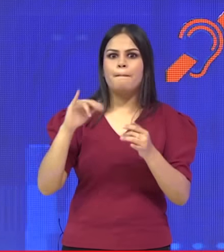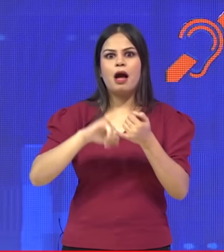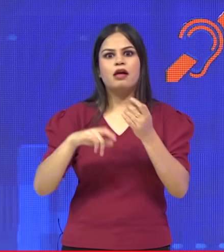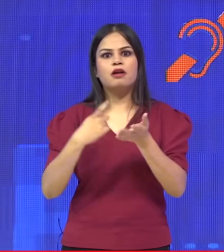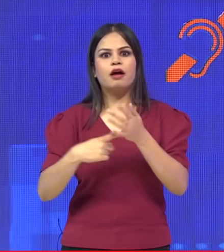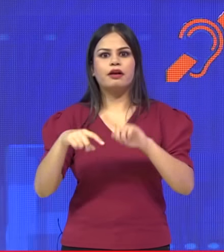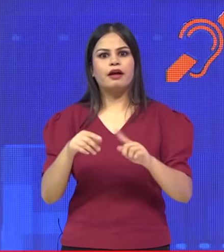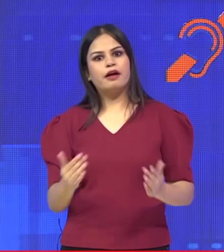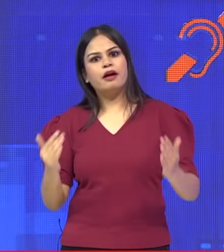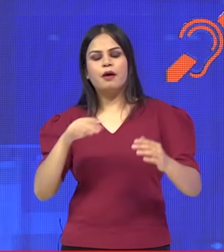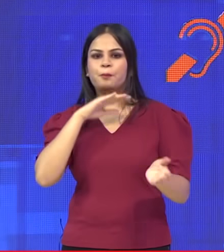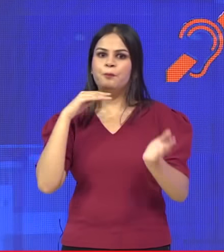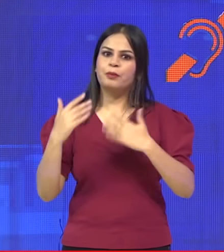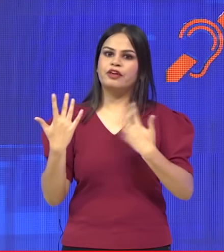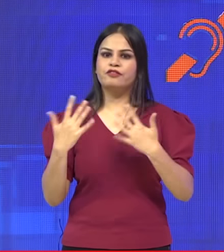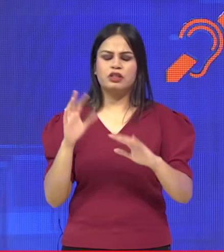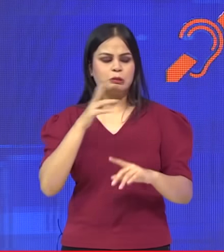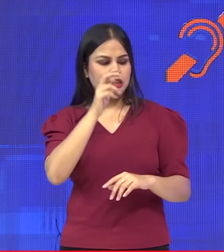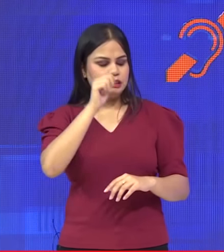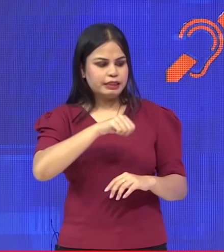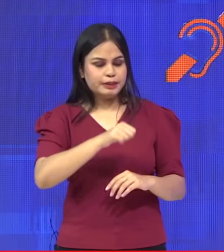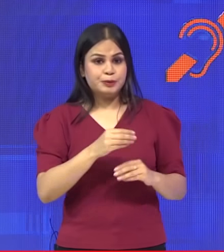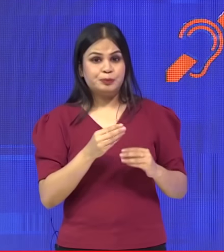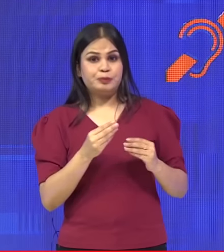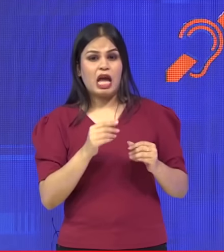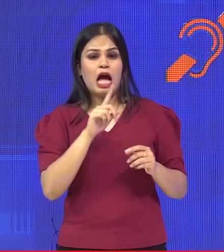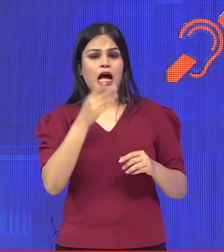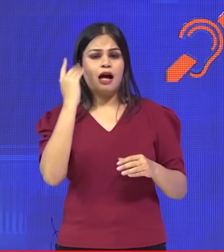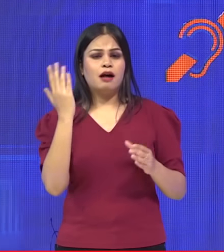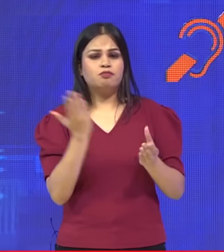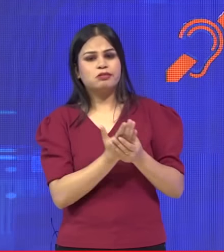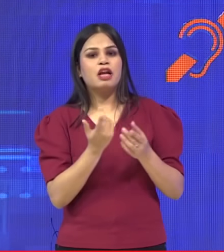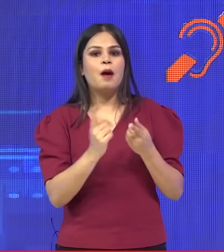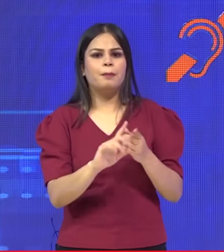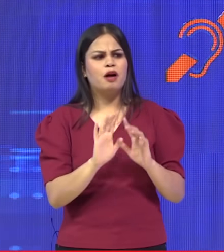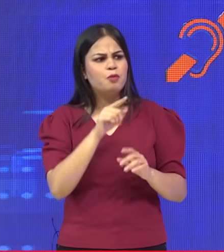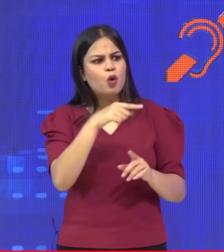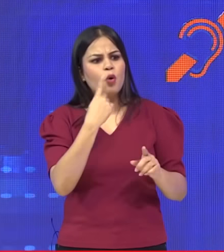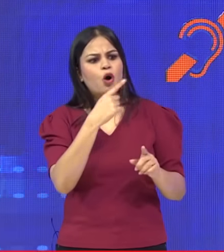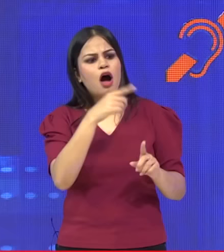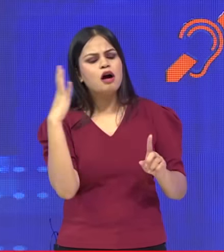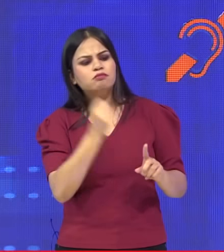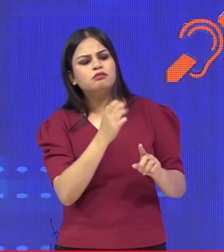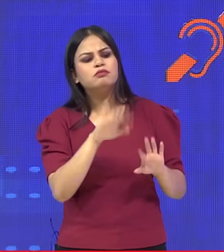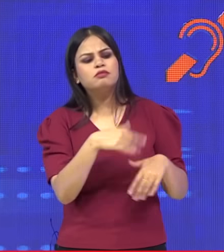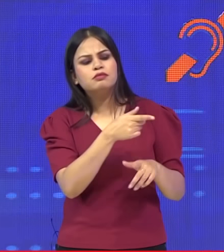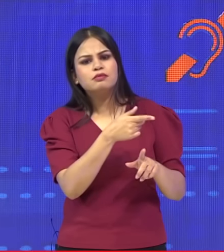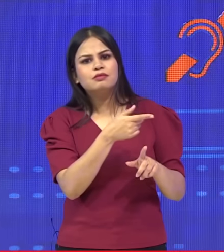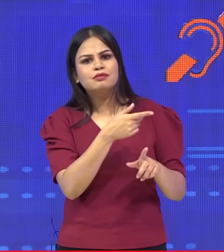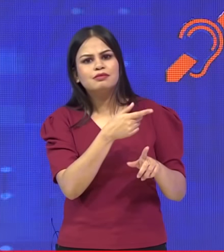हां वो एक साथ था लेकिन यह आपको किसने बताया